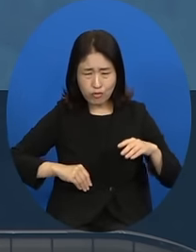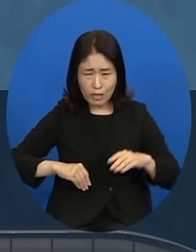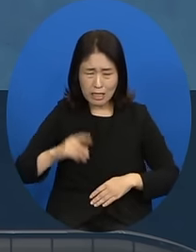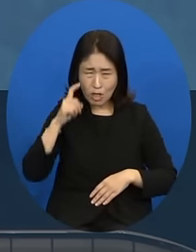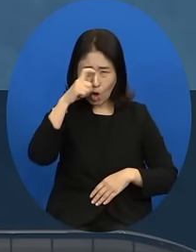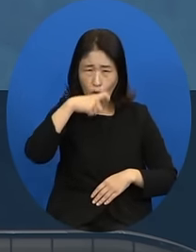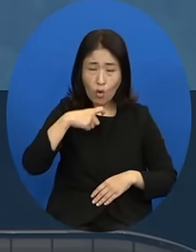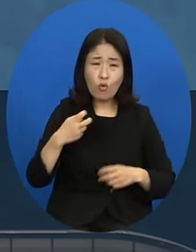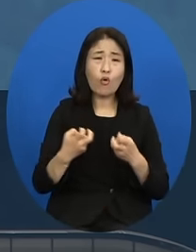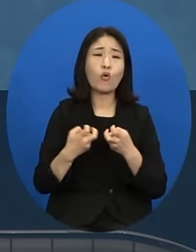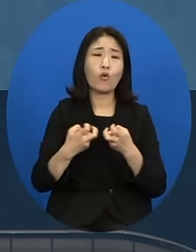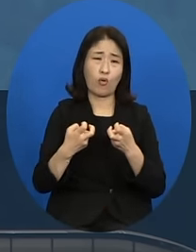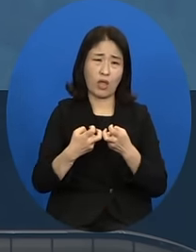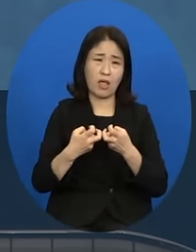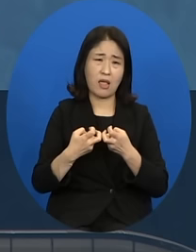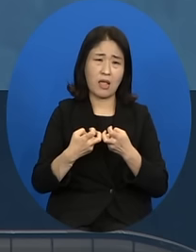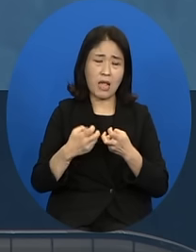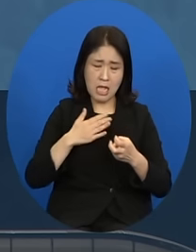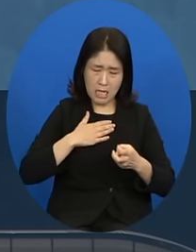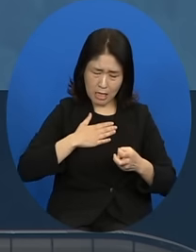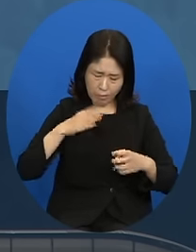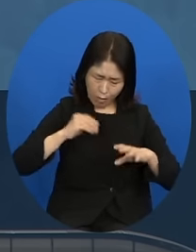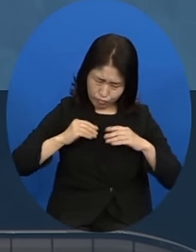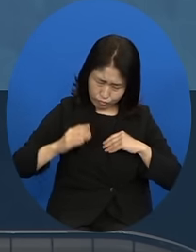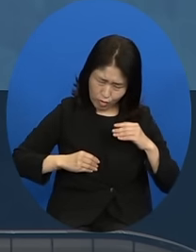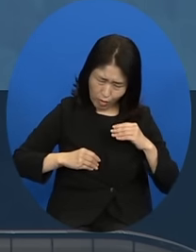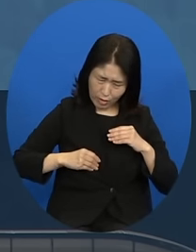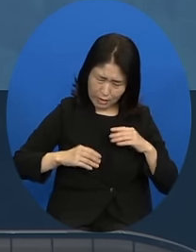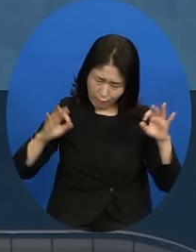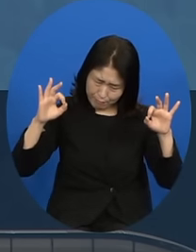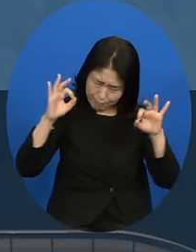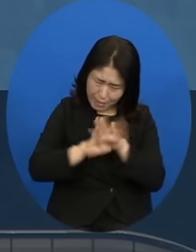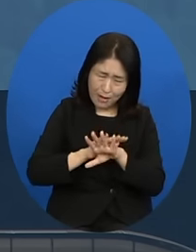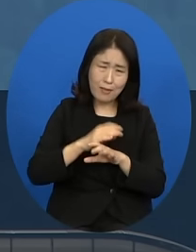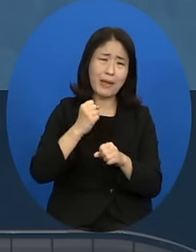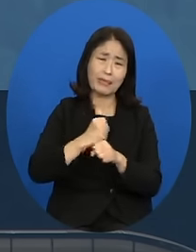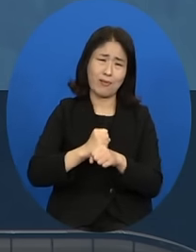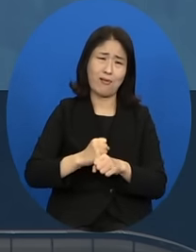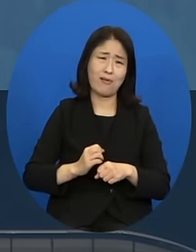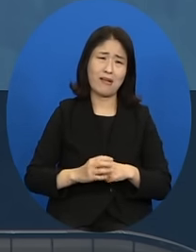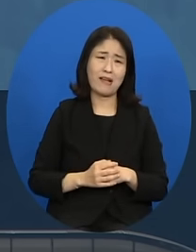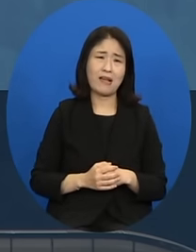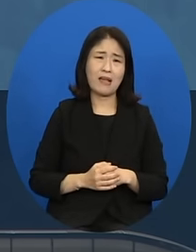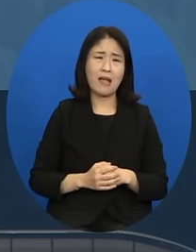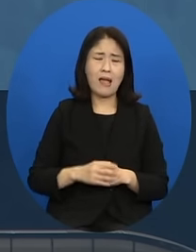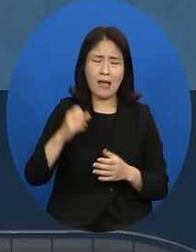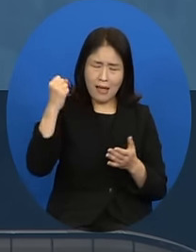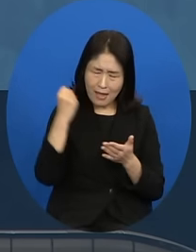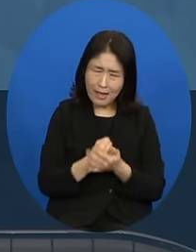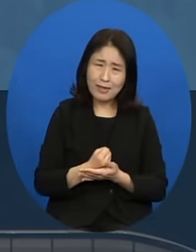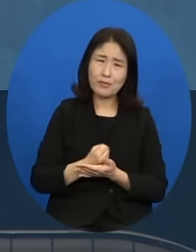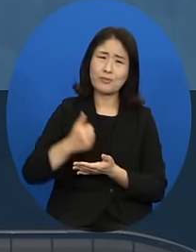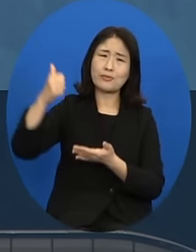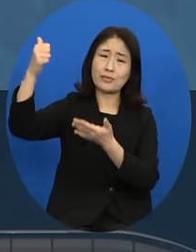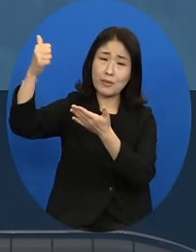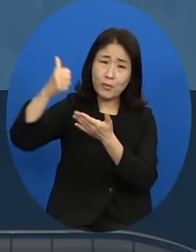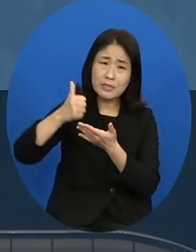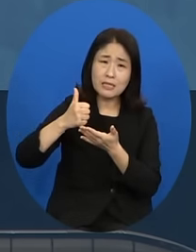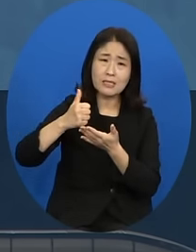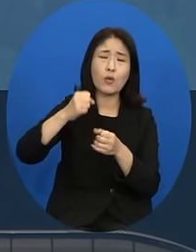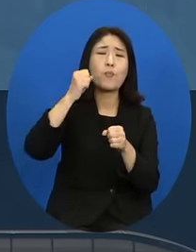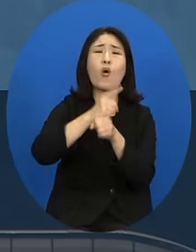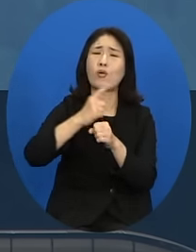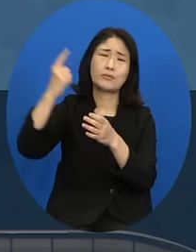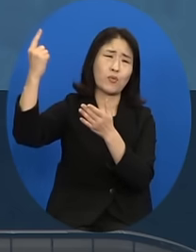다 어찌하노? 언제 이것을 아름다이 하노? 아이고, 님이 오시네. 저기